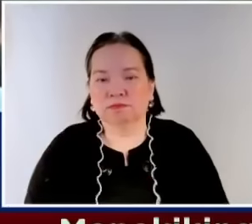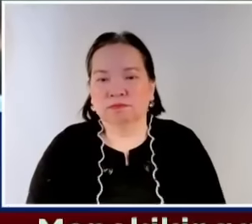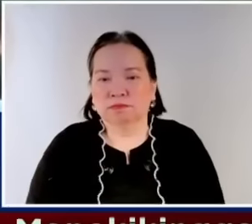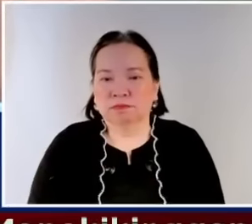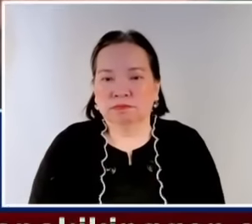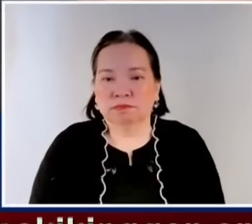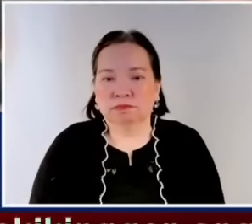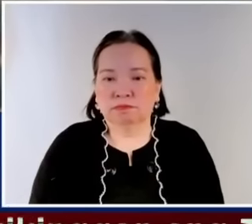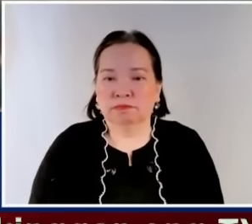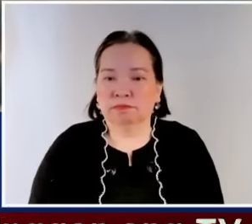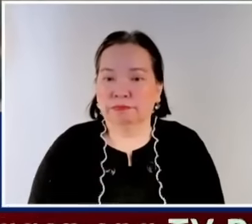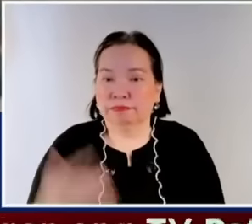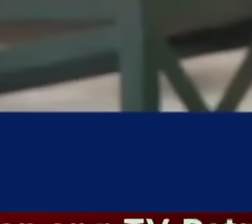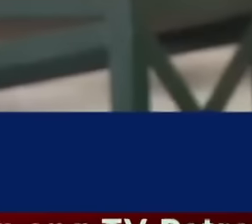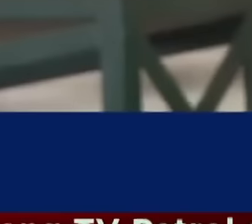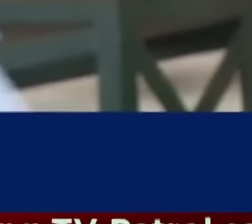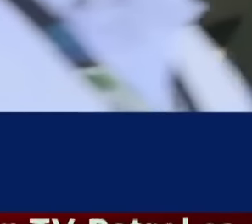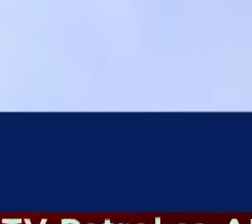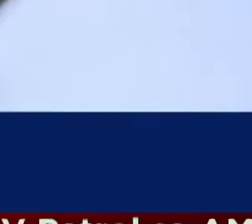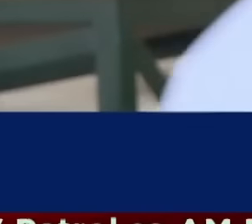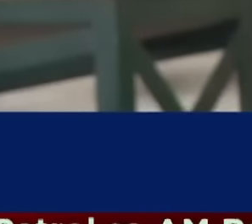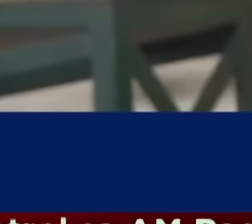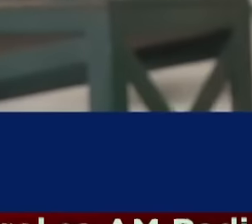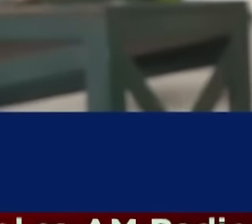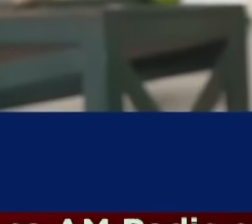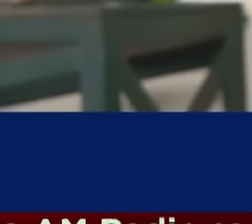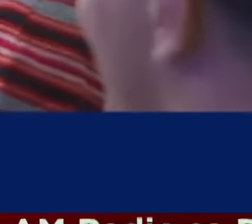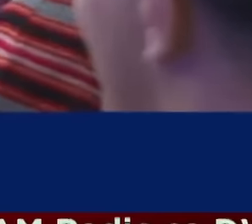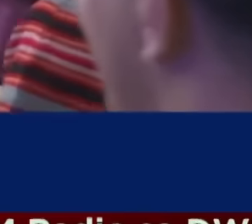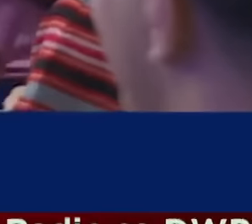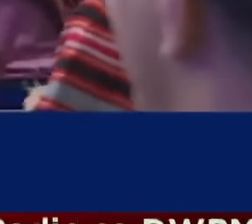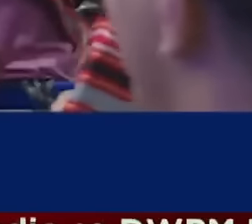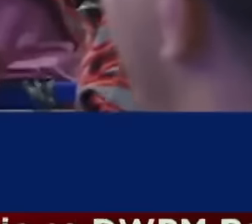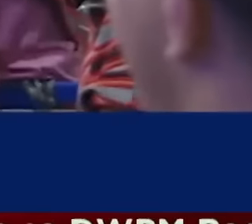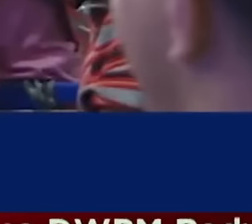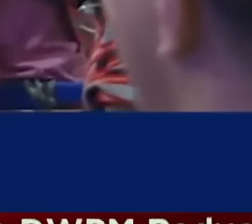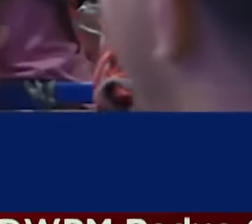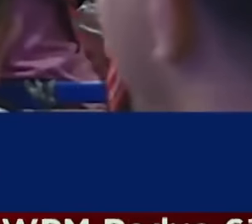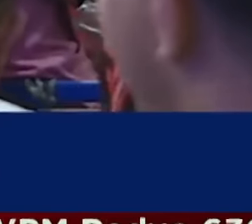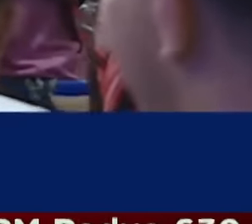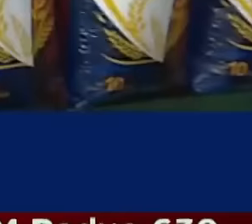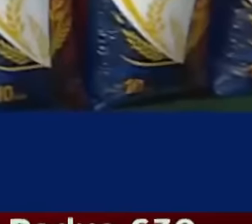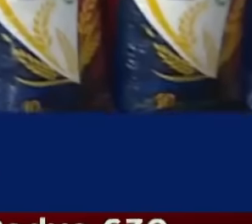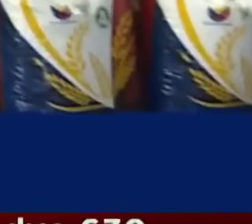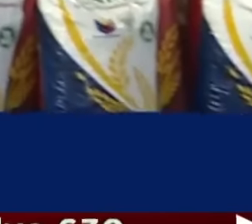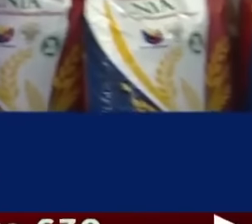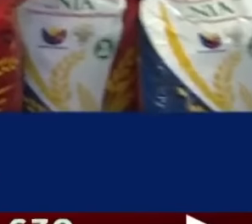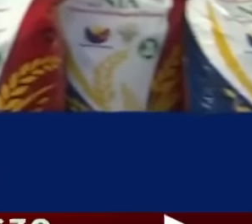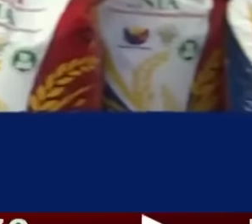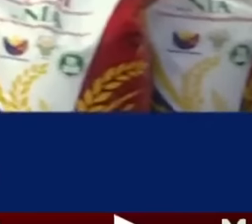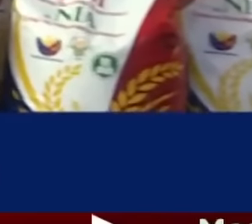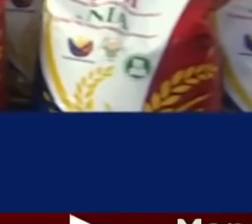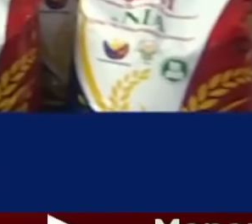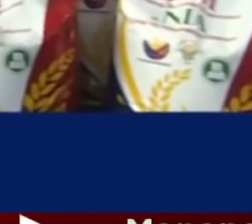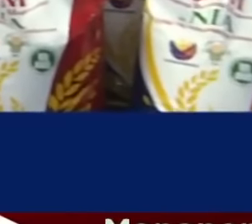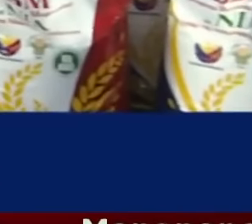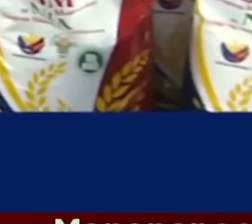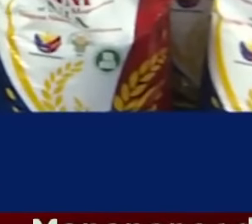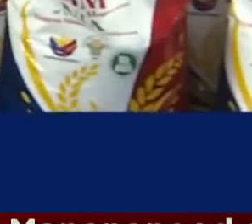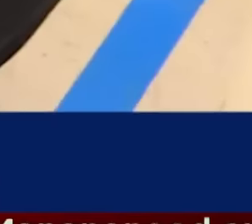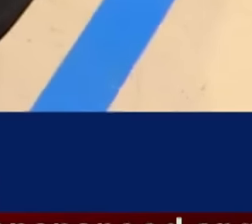Agad pumunta sa opisina ng National Irrigation Administration si Orlando nang malamang may mabibili roong bigas sa halagang 29